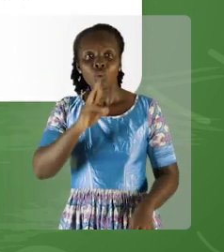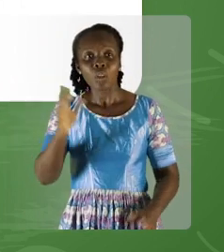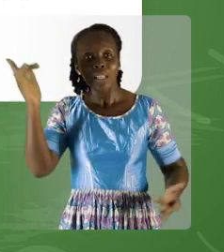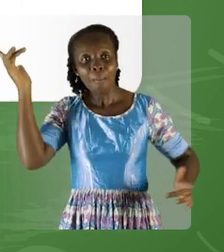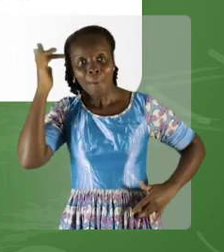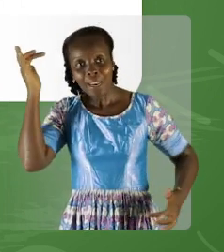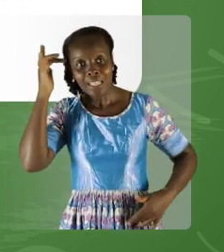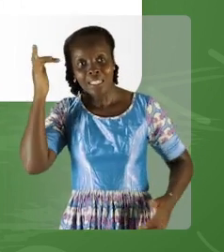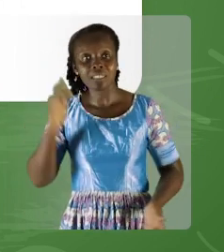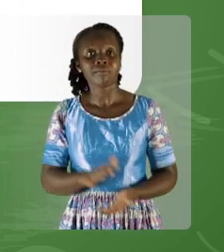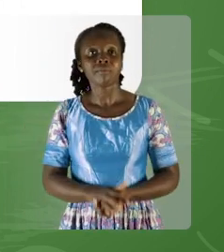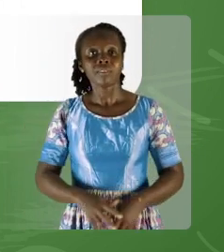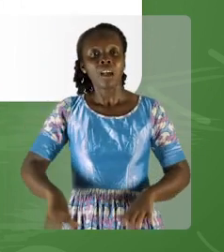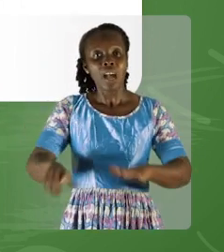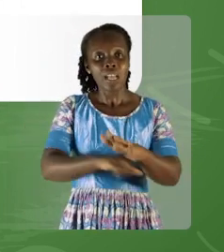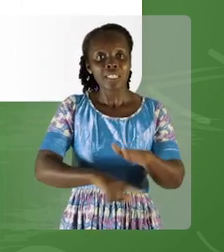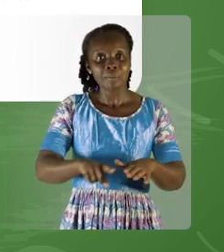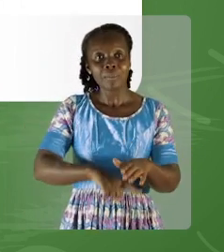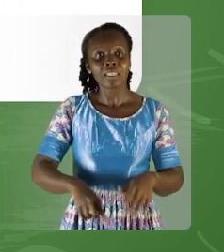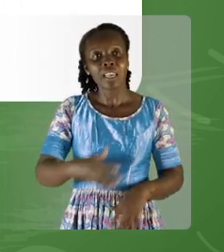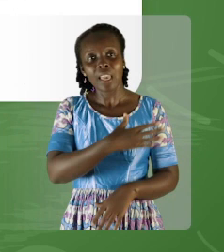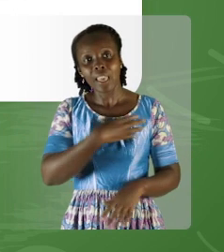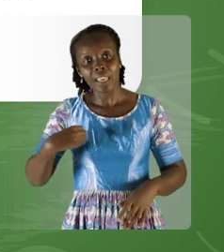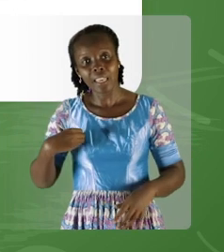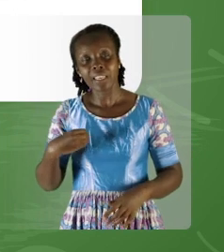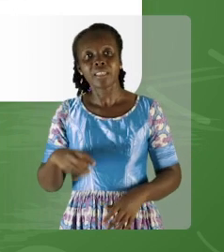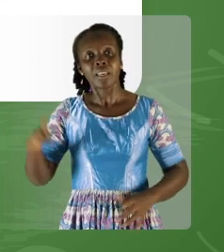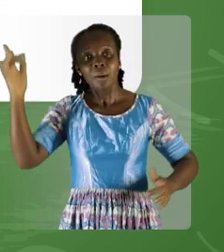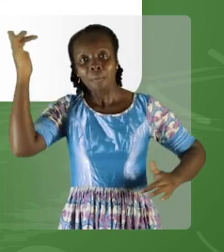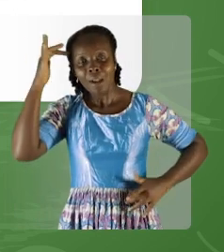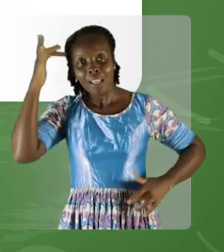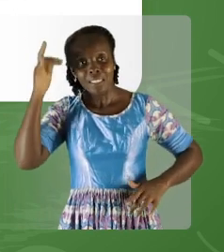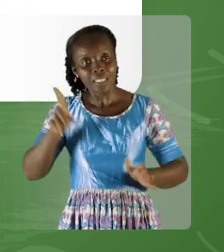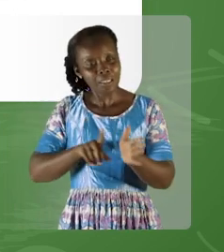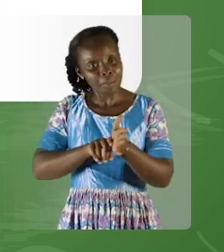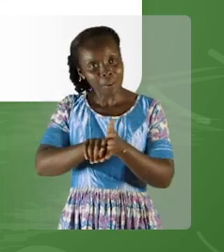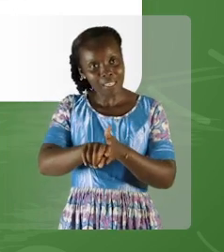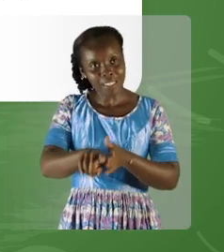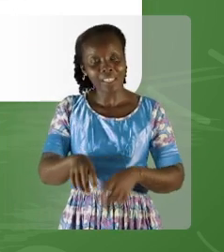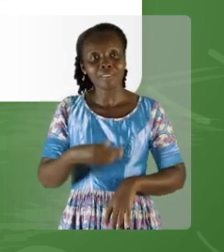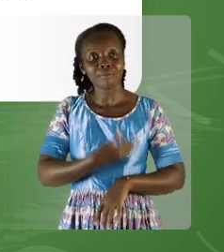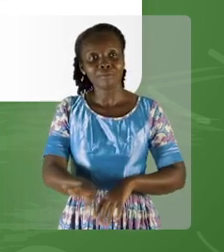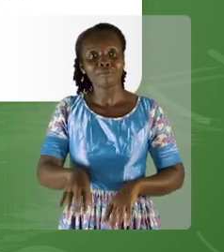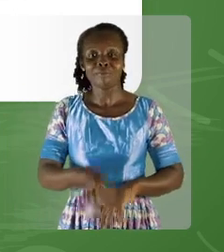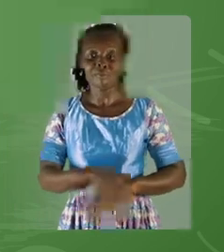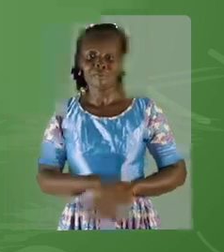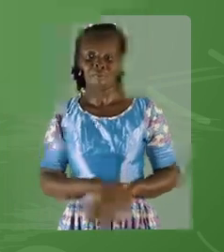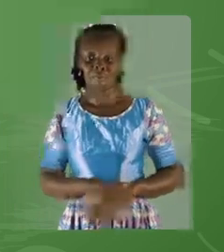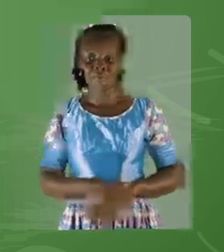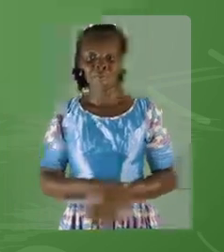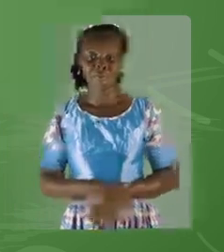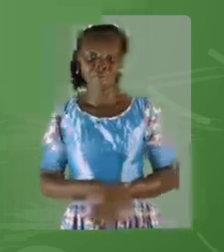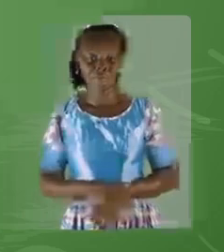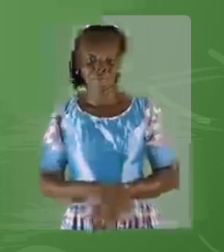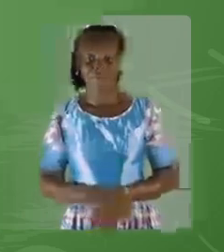sont en même temps des maladies endémiques et des maladies parasitaires.